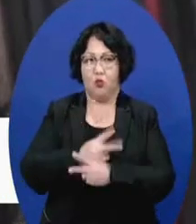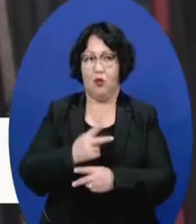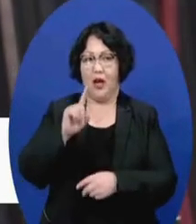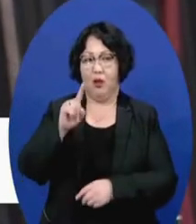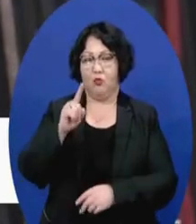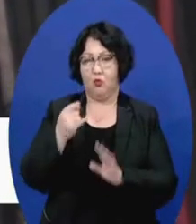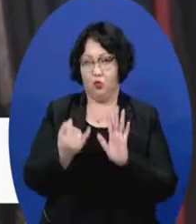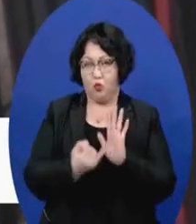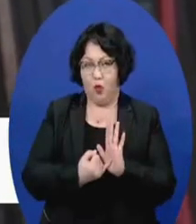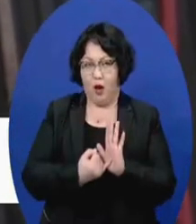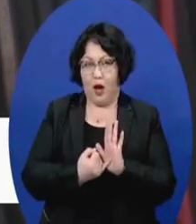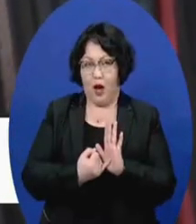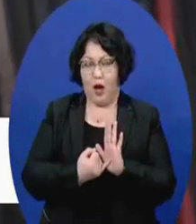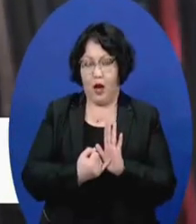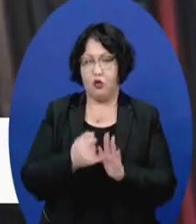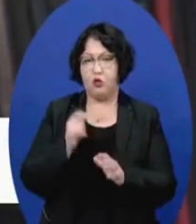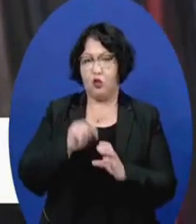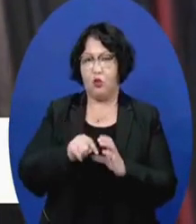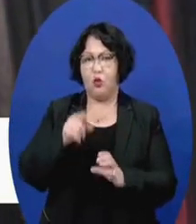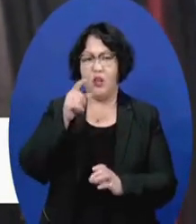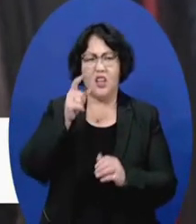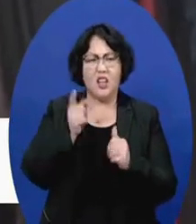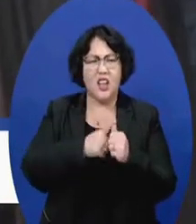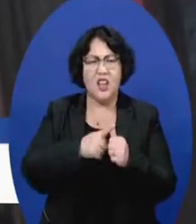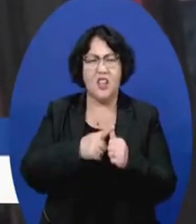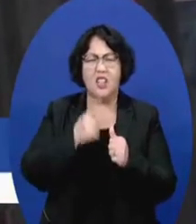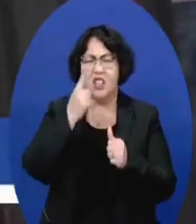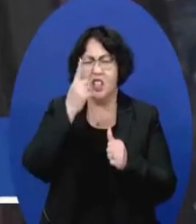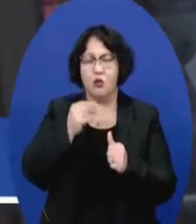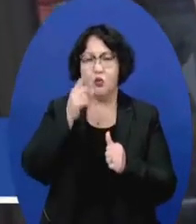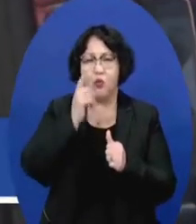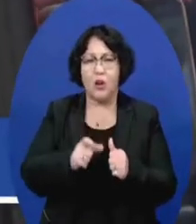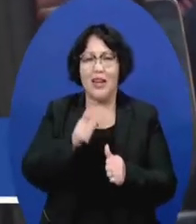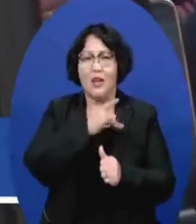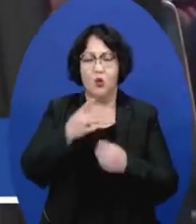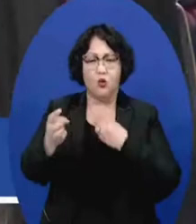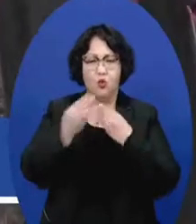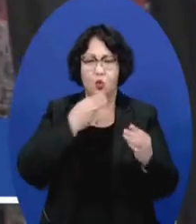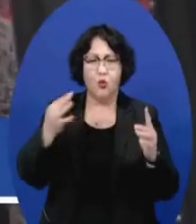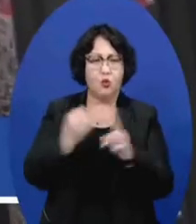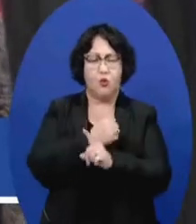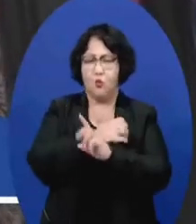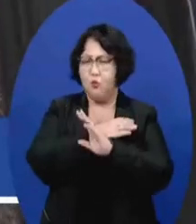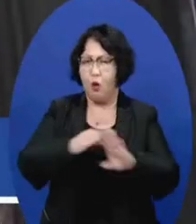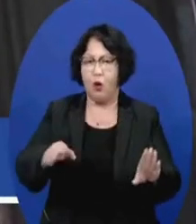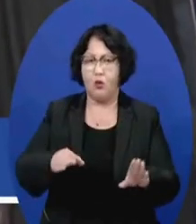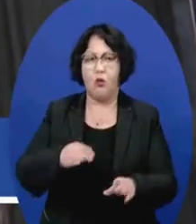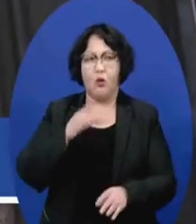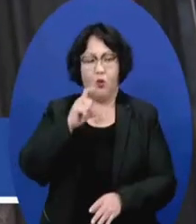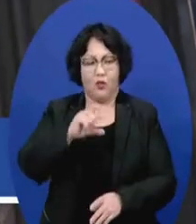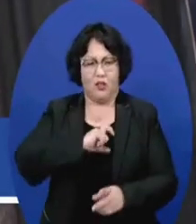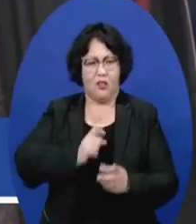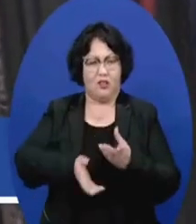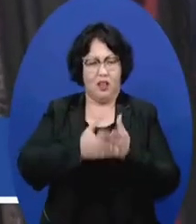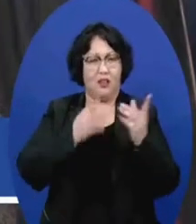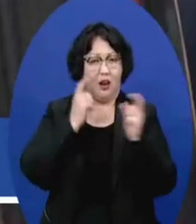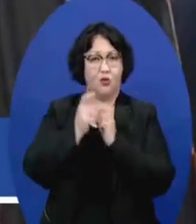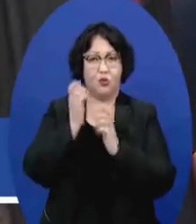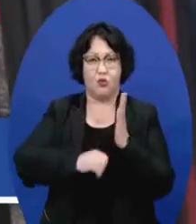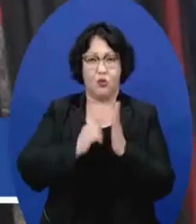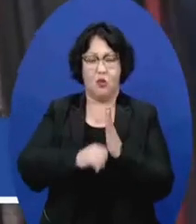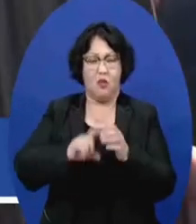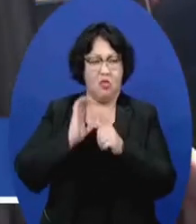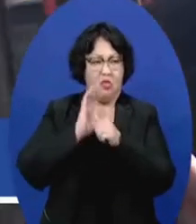дугаар зүйл заасан хинт ч эрүү шүүлт тулгаж болохгүй, хинтээ ч хүнлэг ус харьцаж болохгүй гэдэг энэ үндсэн хуулийн суурь